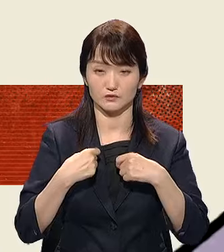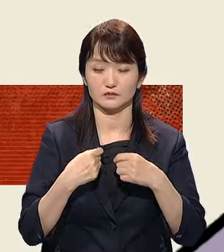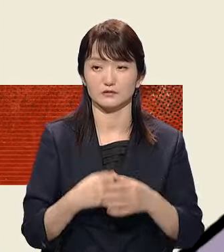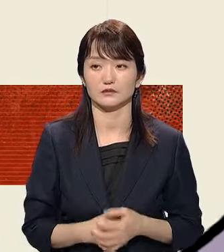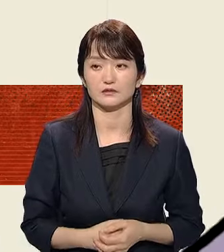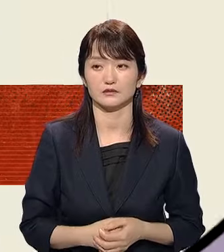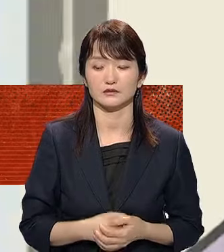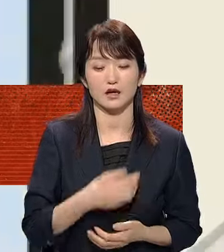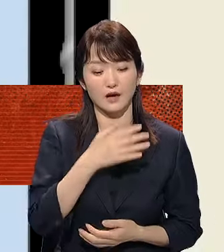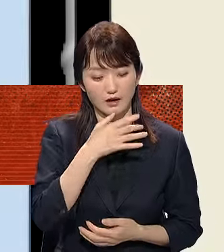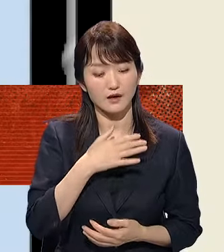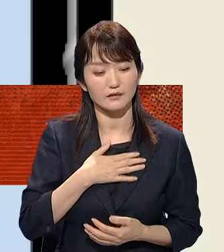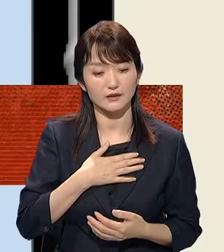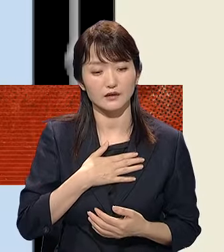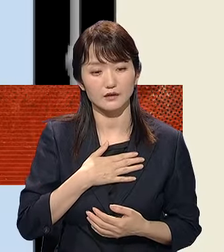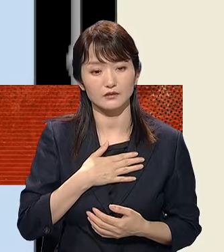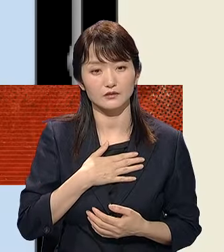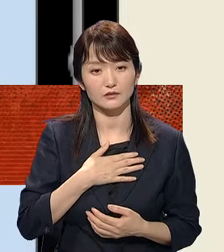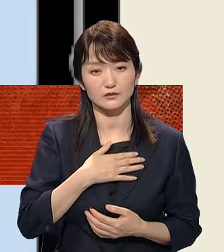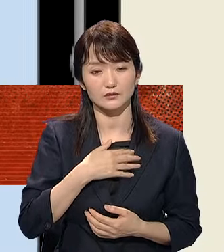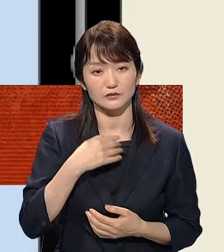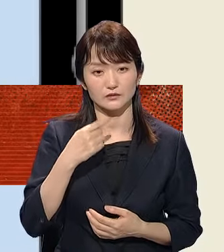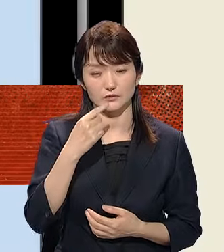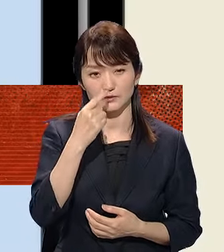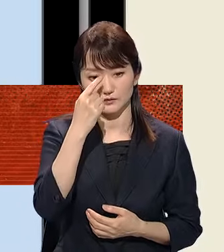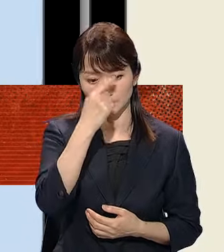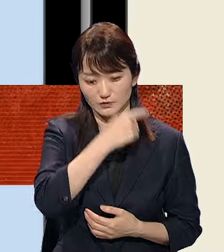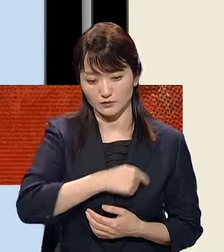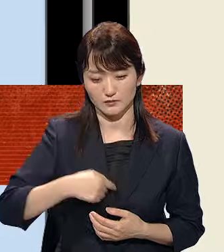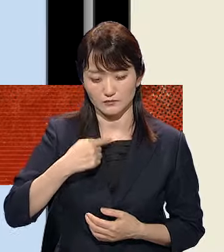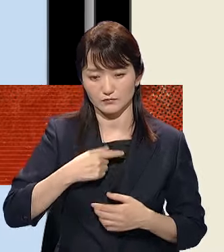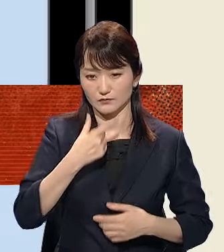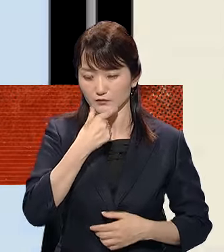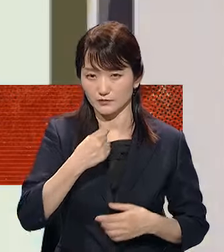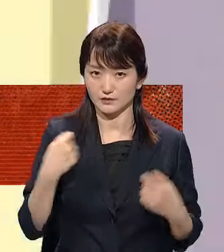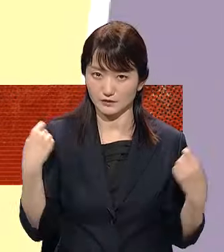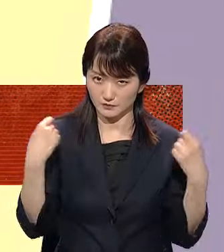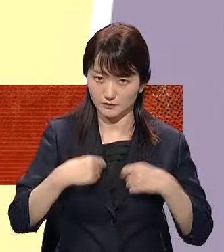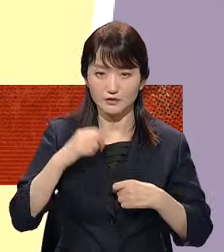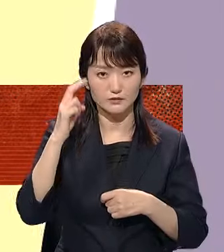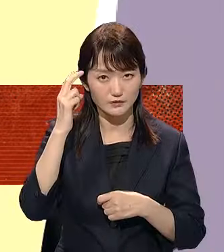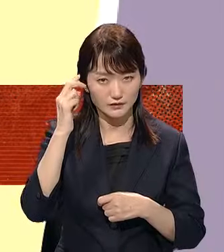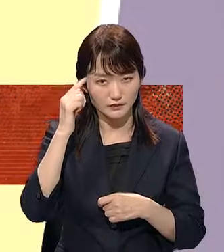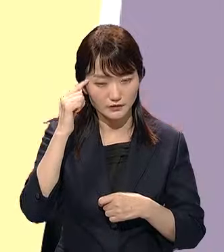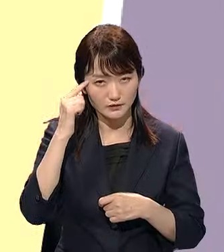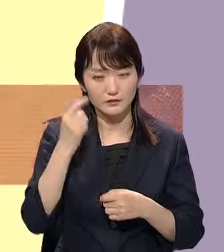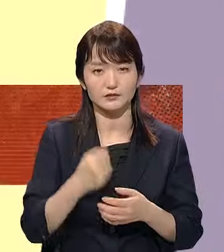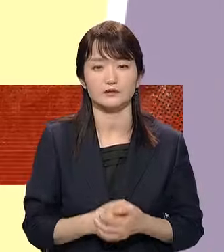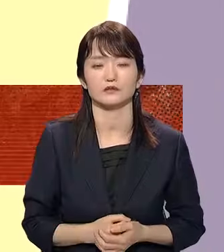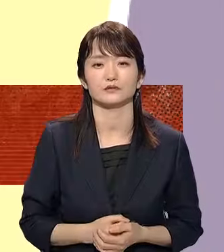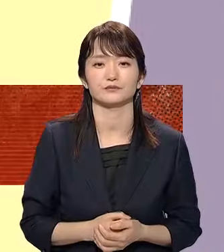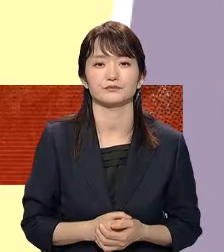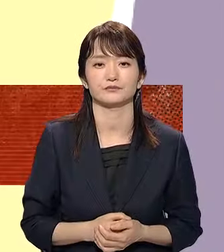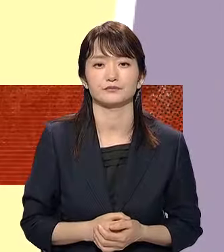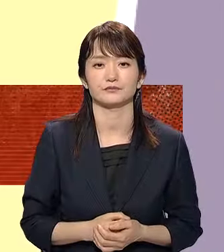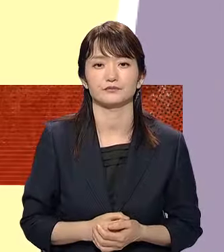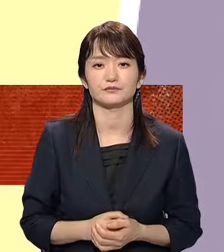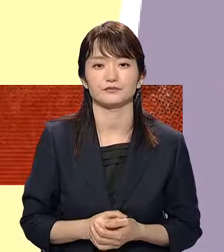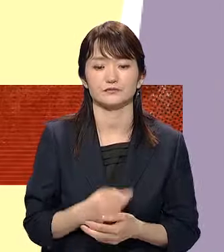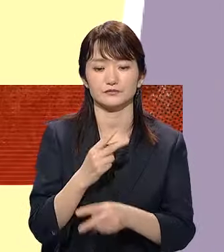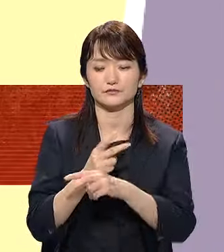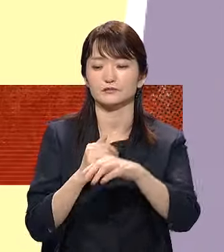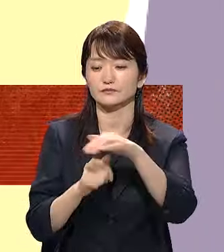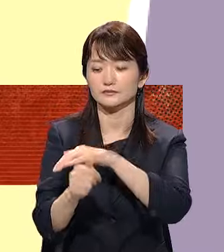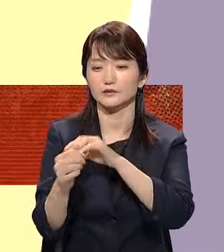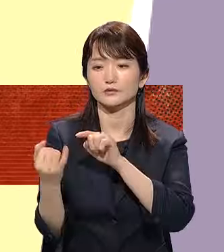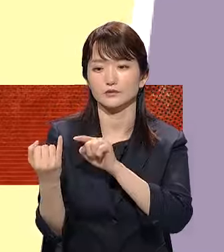입히려나 보다라는 생각이 들었고, 또 대표는 여자라고 생각을 했기 때문에 쇼핑몰의 대표가 주로 여자기도 하고요. 그래가지고 그냥